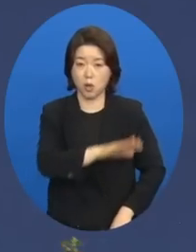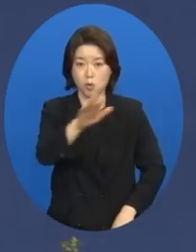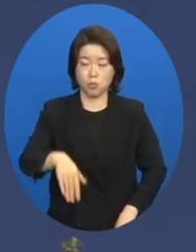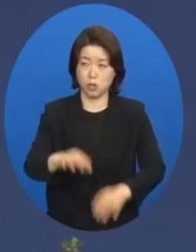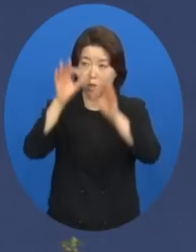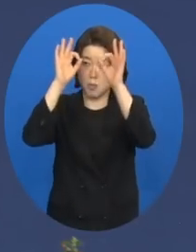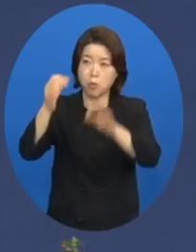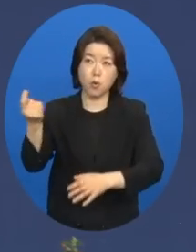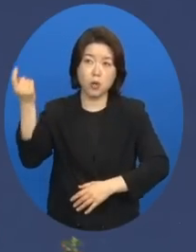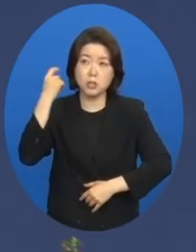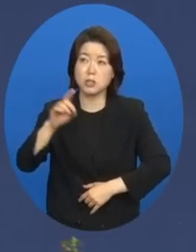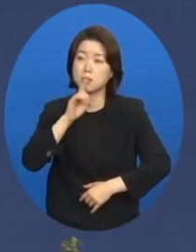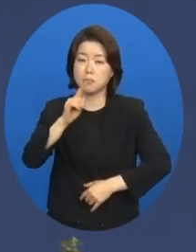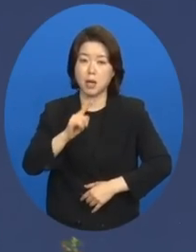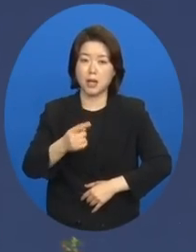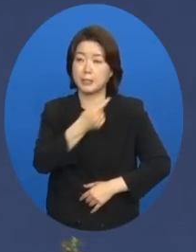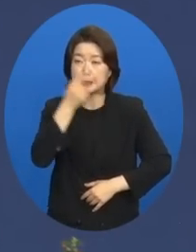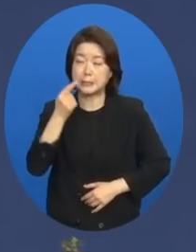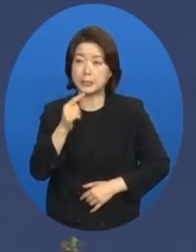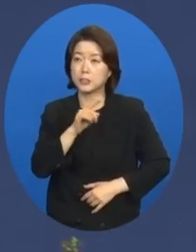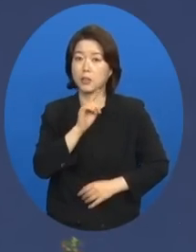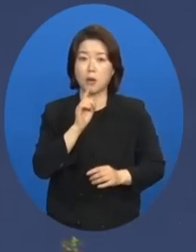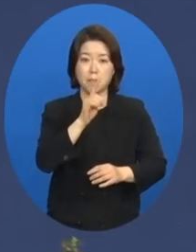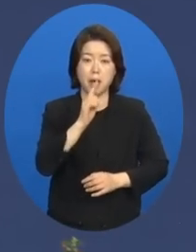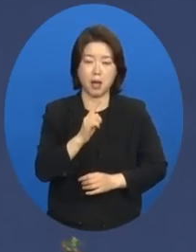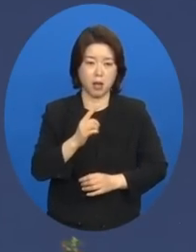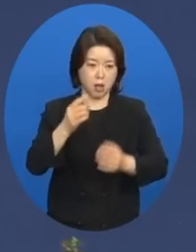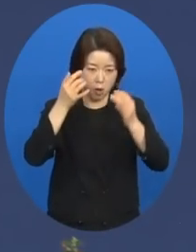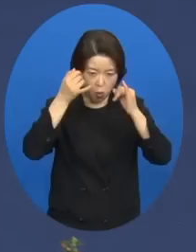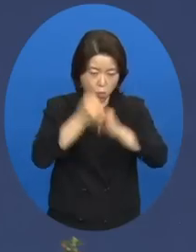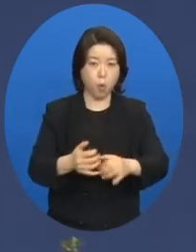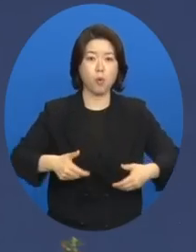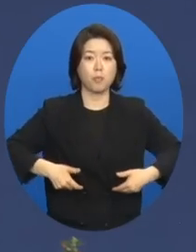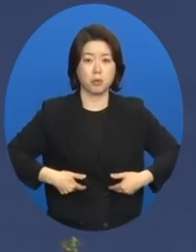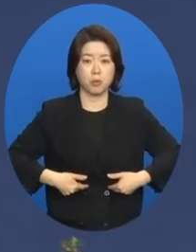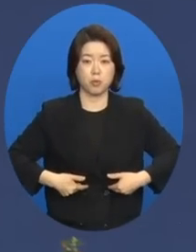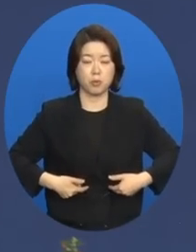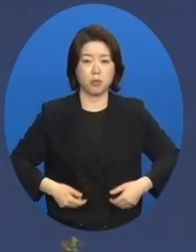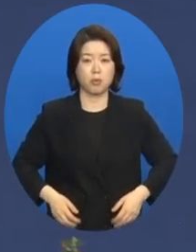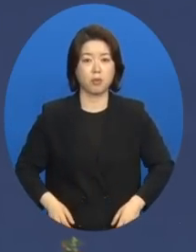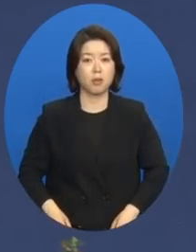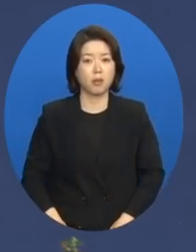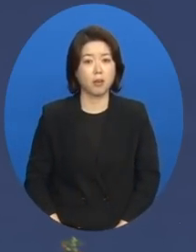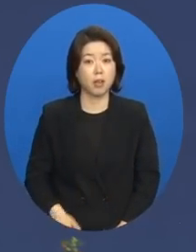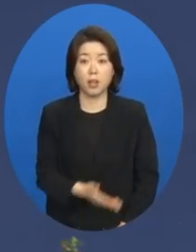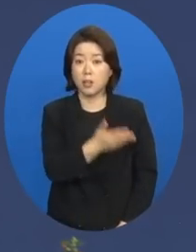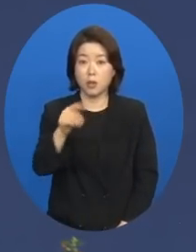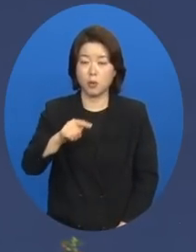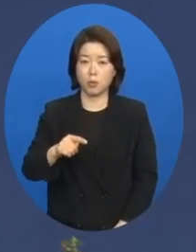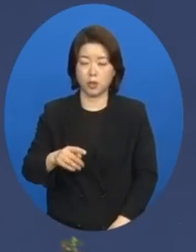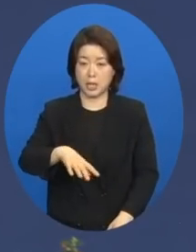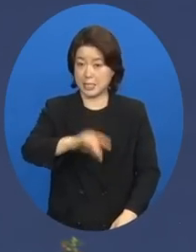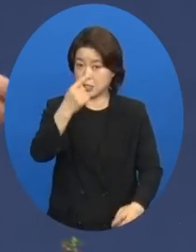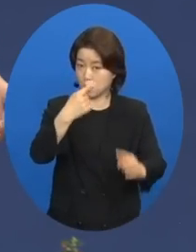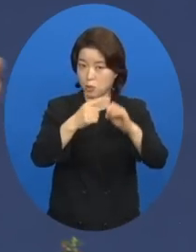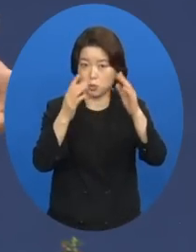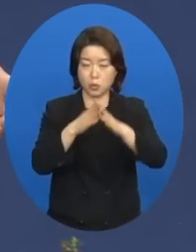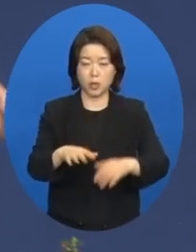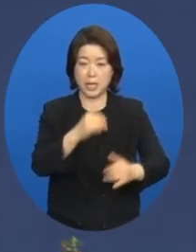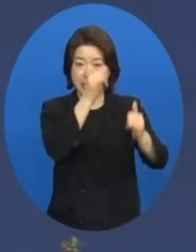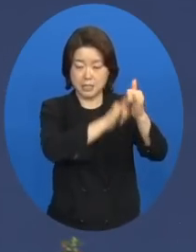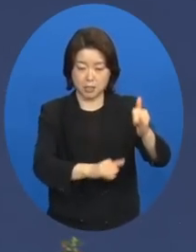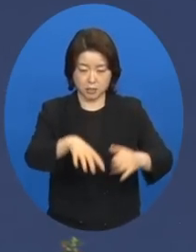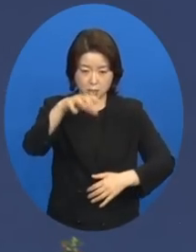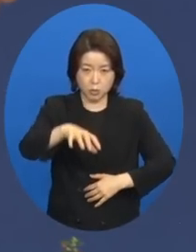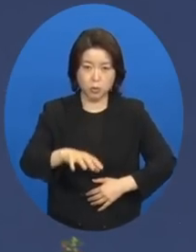보고 들은 말을 증거하지 아니할 수가 없다. 여러분 이렇게 초대교회는 역사 속에